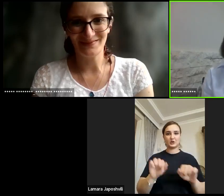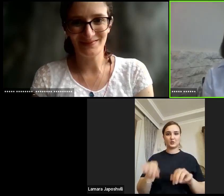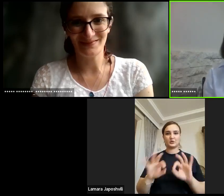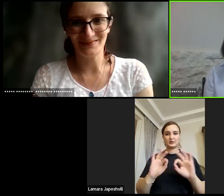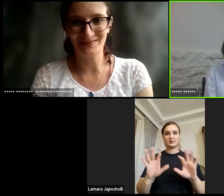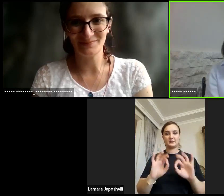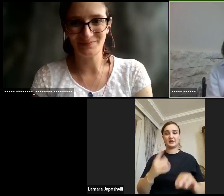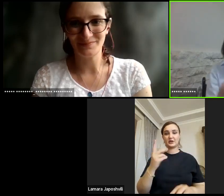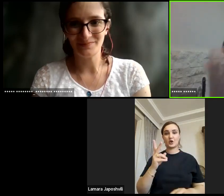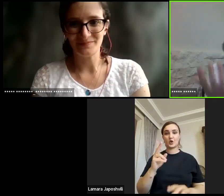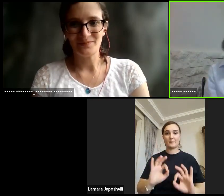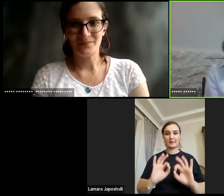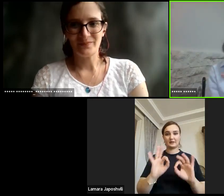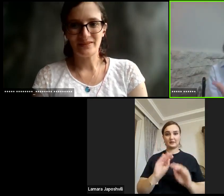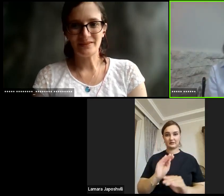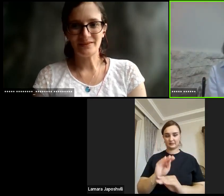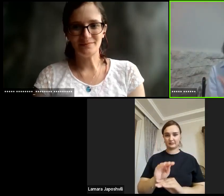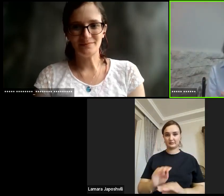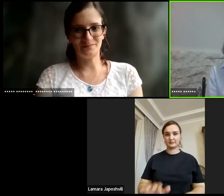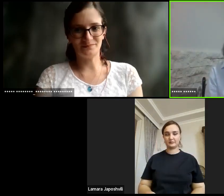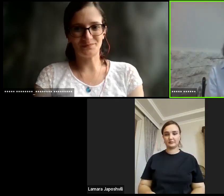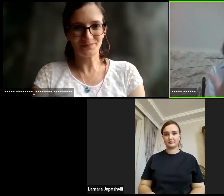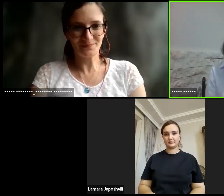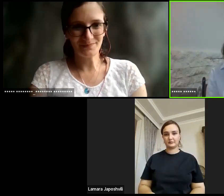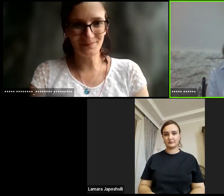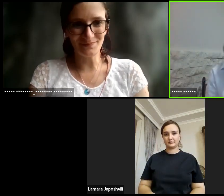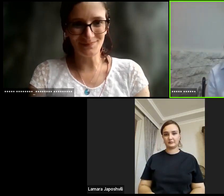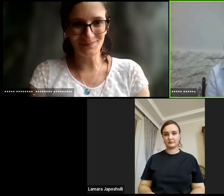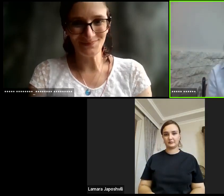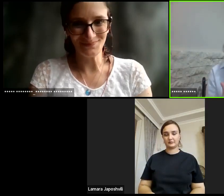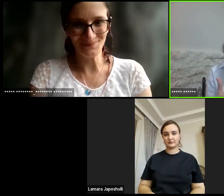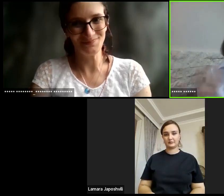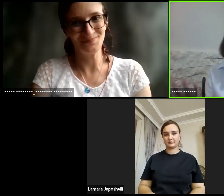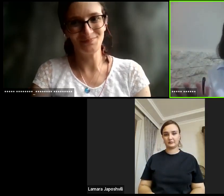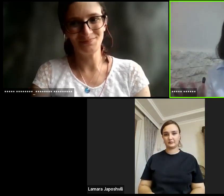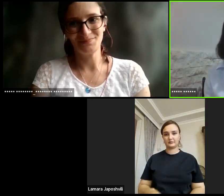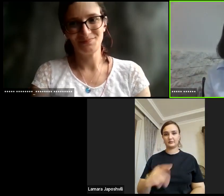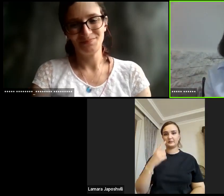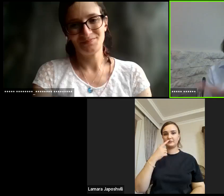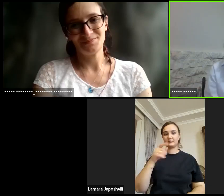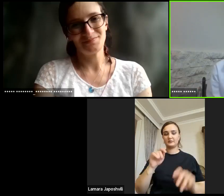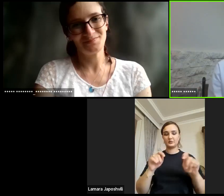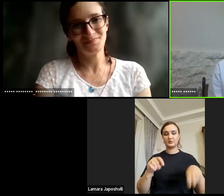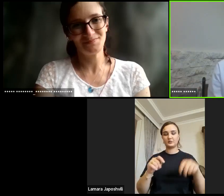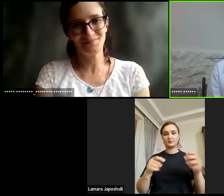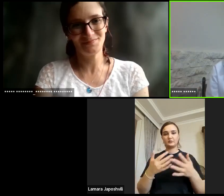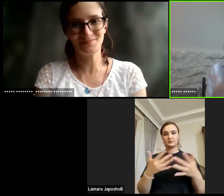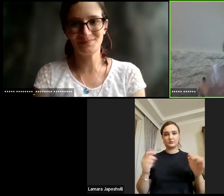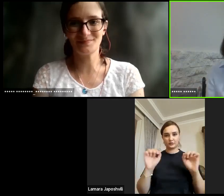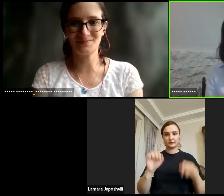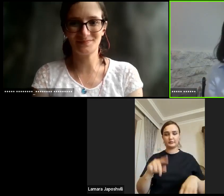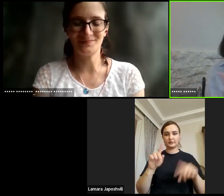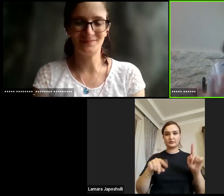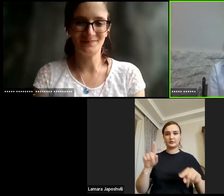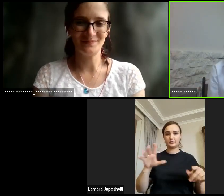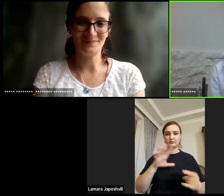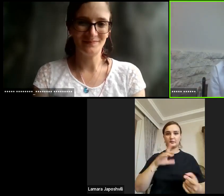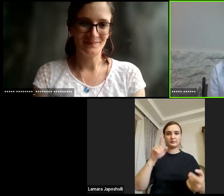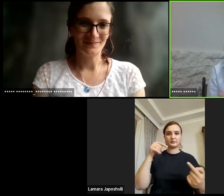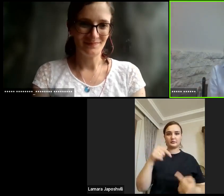კომენტარს გავაკეთებ, რახან თავდაპირველად ჩვენ განვარდეთ სხვა ტიპი ხელჯოხის, რომელთაგან ზოგიერთი შეიძლება მორგებადი ყოფილიყო,